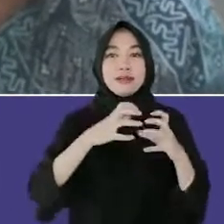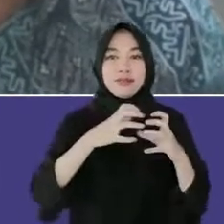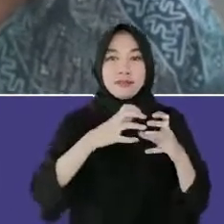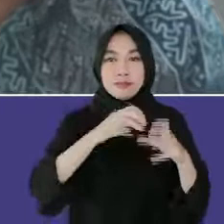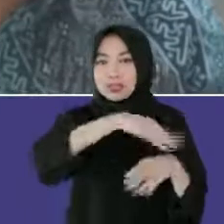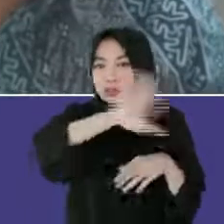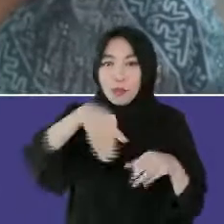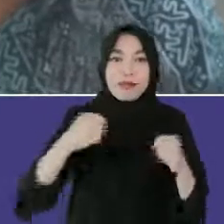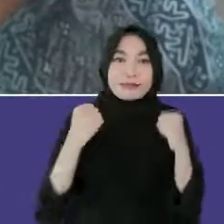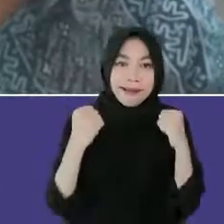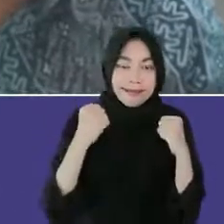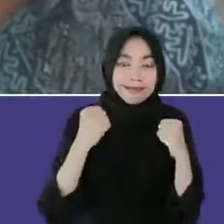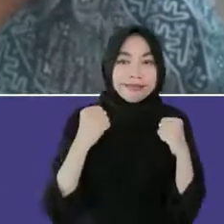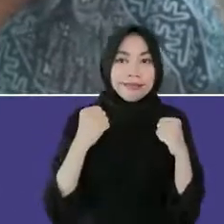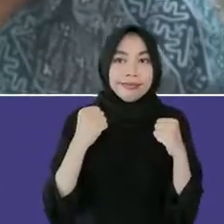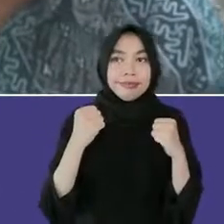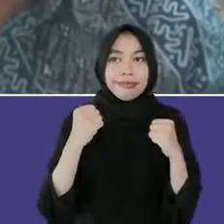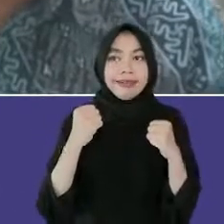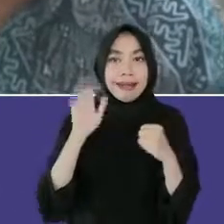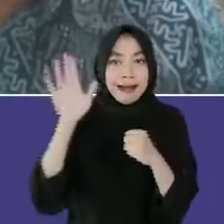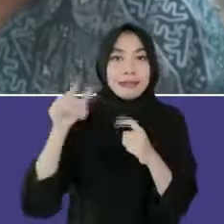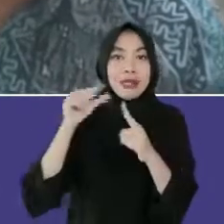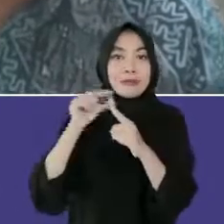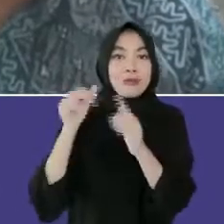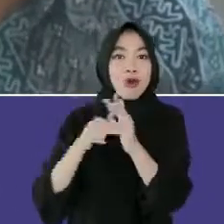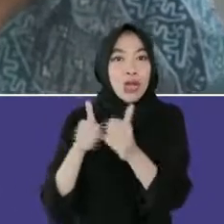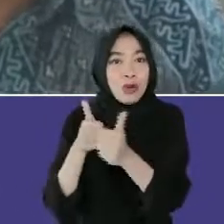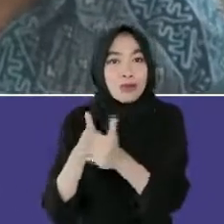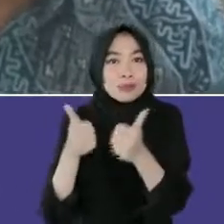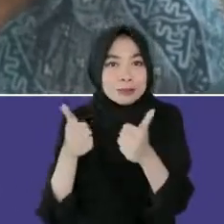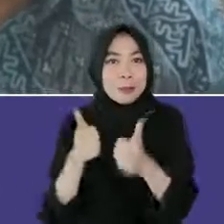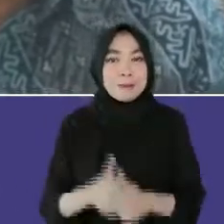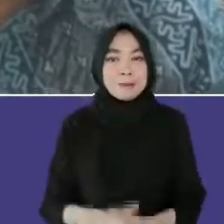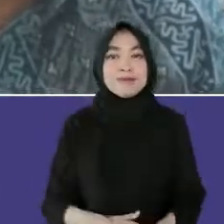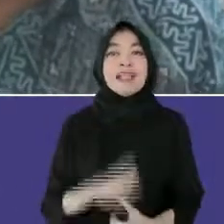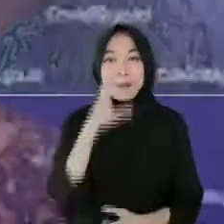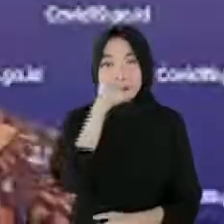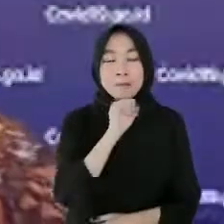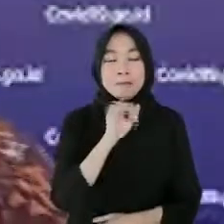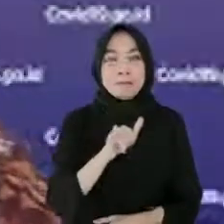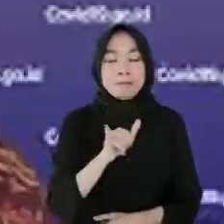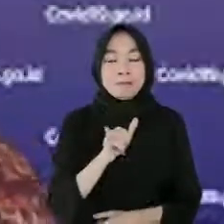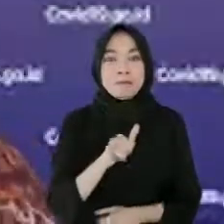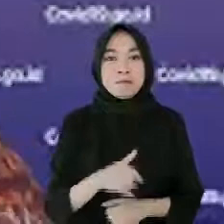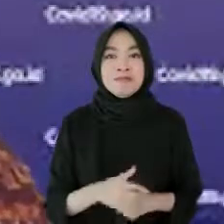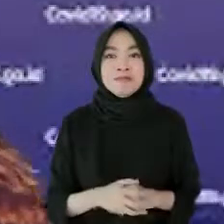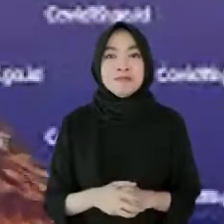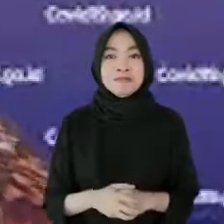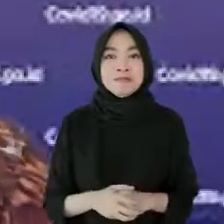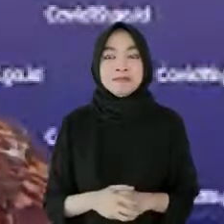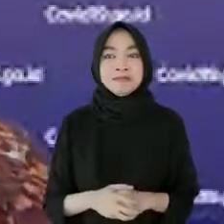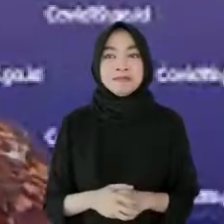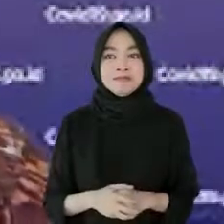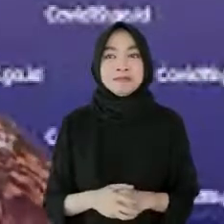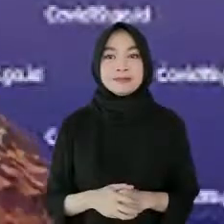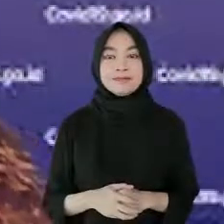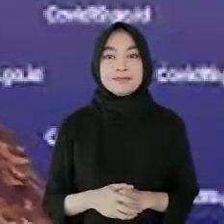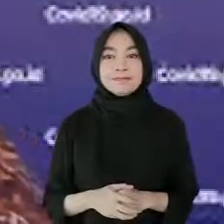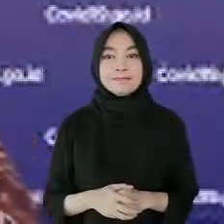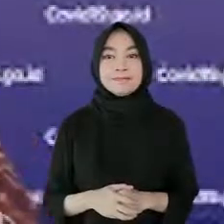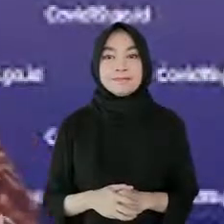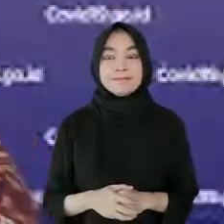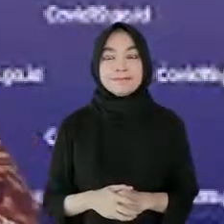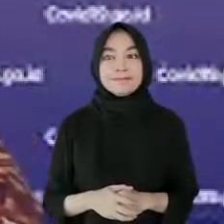sehat semua dan bisa mengikuti pon dengan baik dan lancar amin amin Terima kasih Pak Didik hadirannya